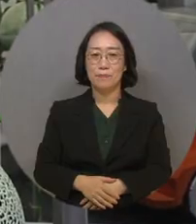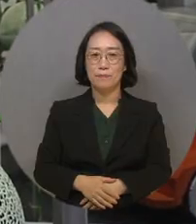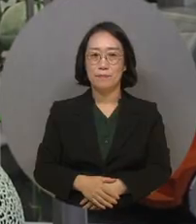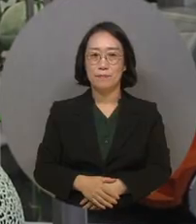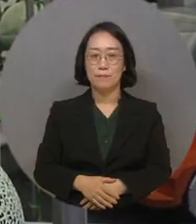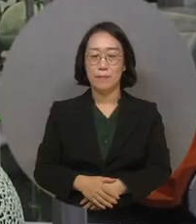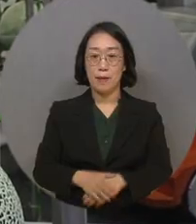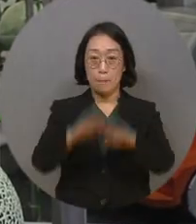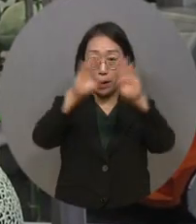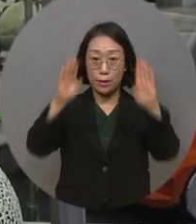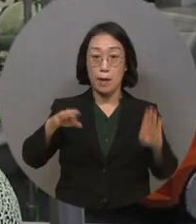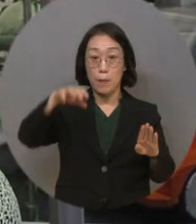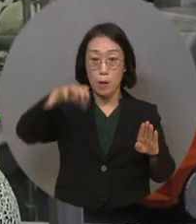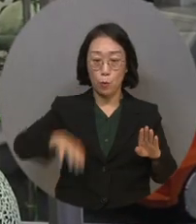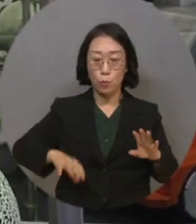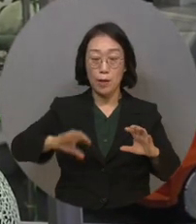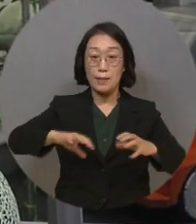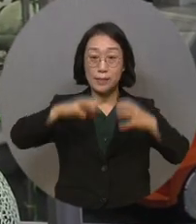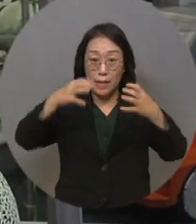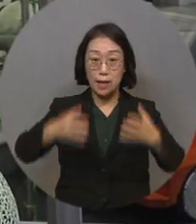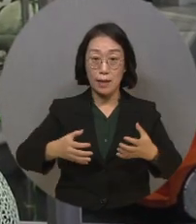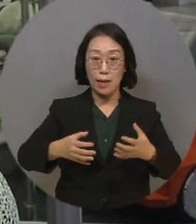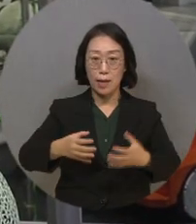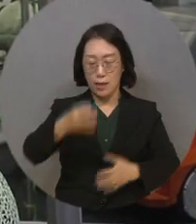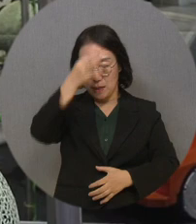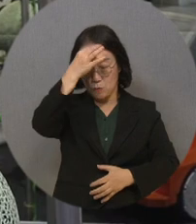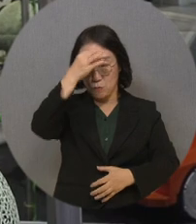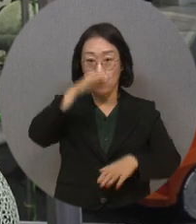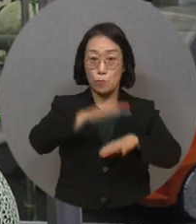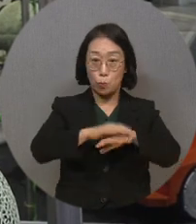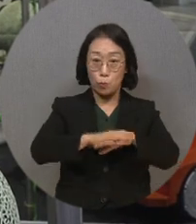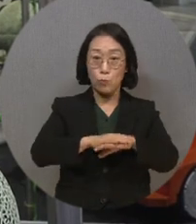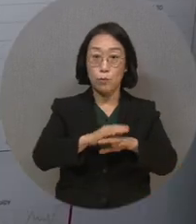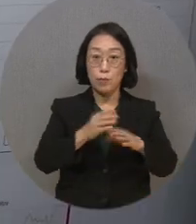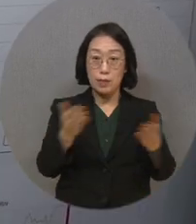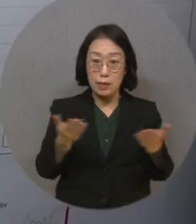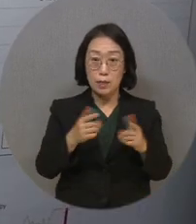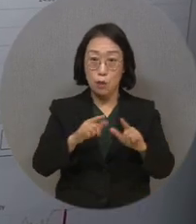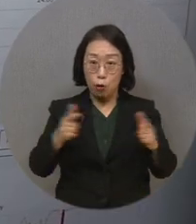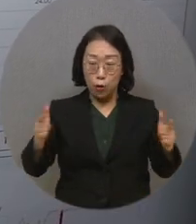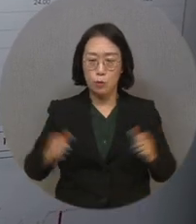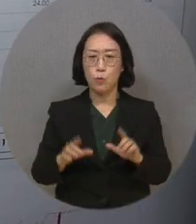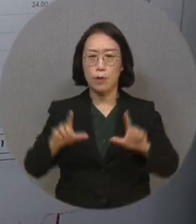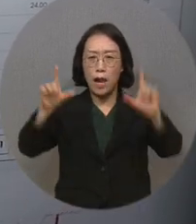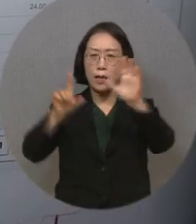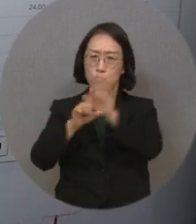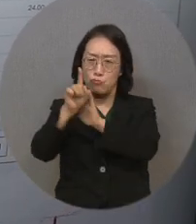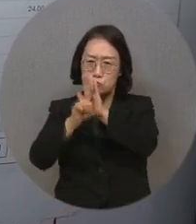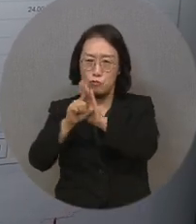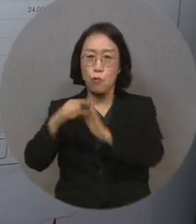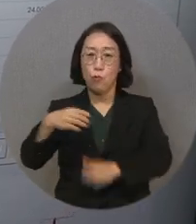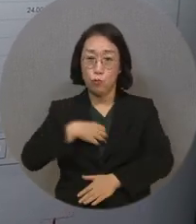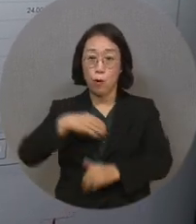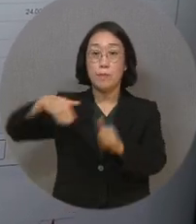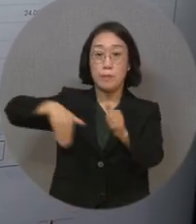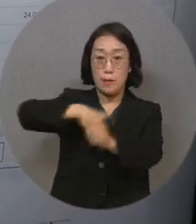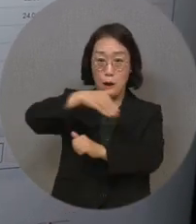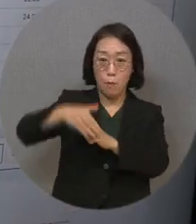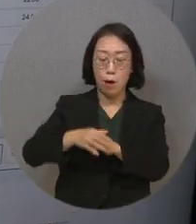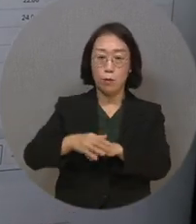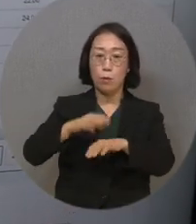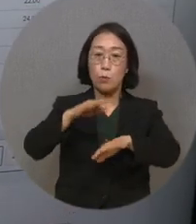열려 세계의 다양한 첨단 농업 기술 정보 교류와 함께 기후위기 시대 미래 농업의